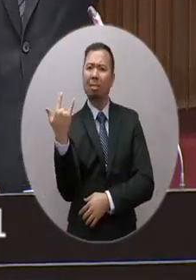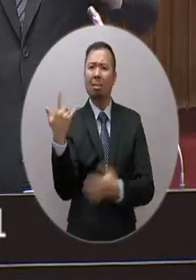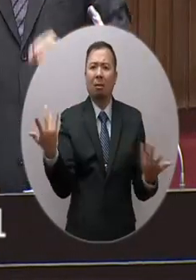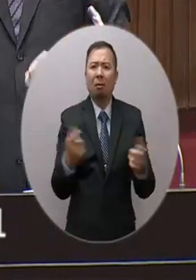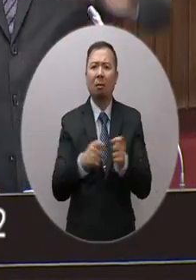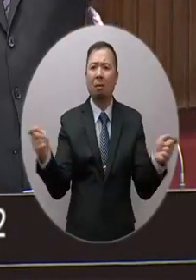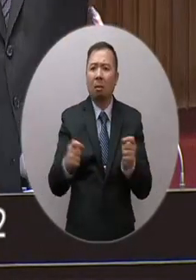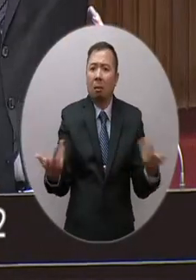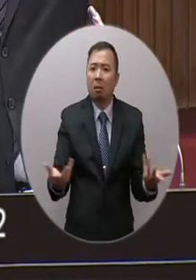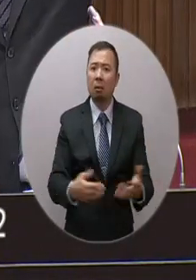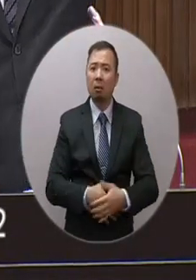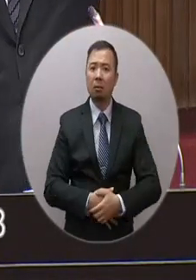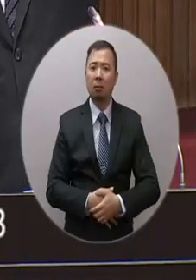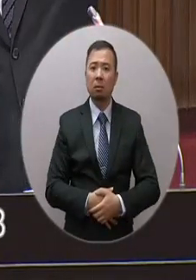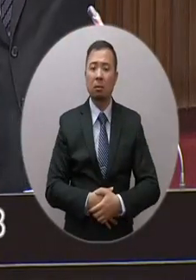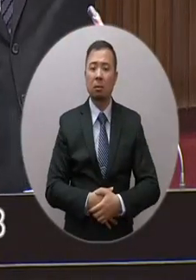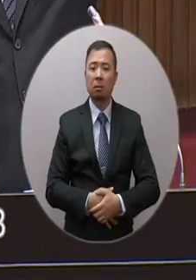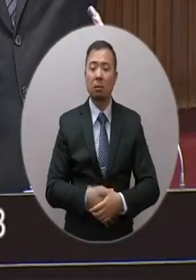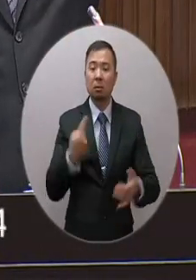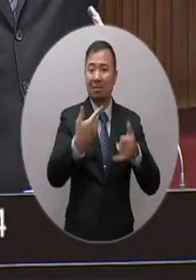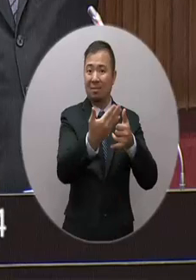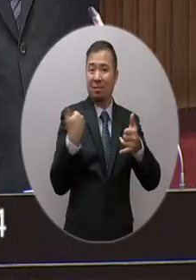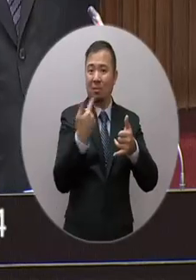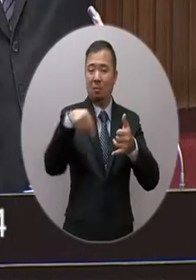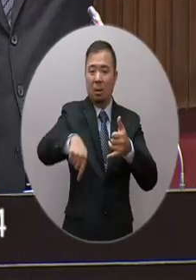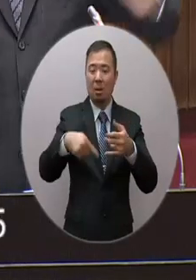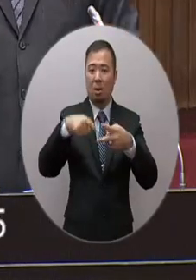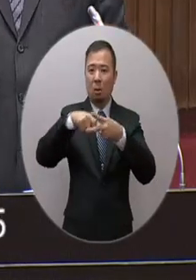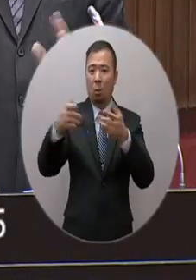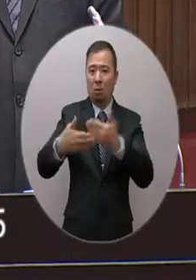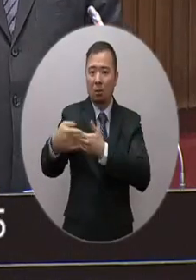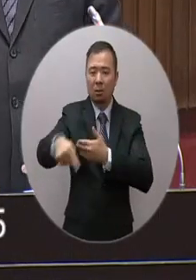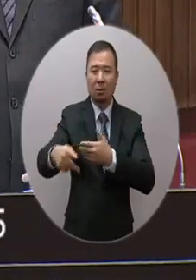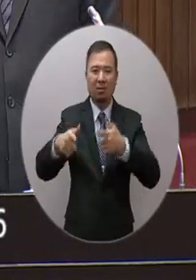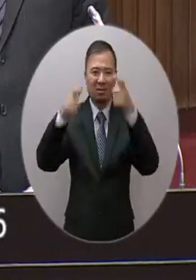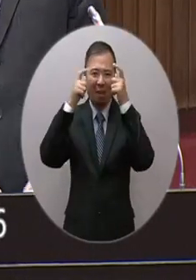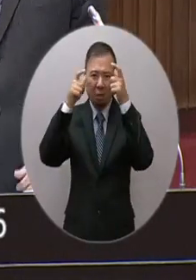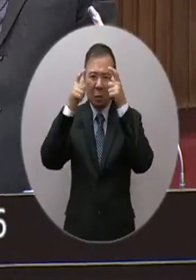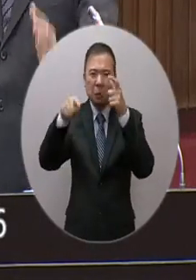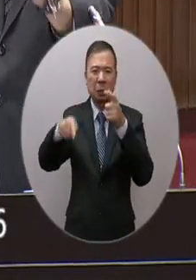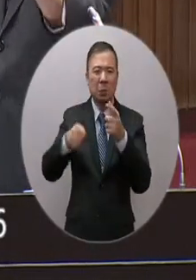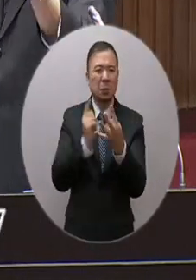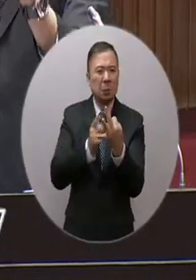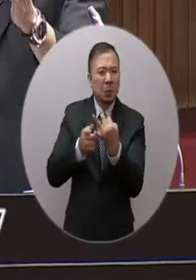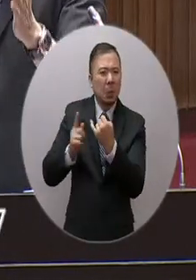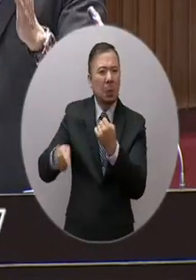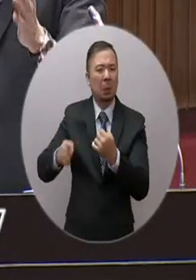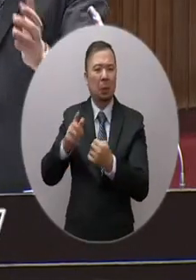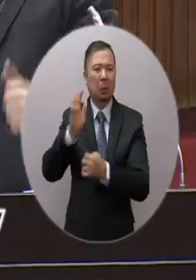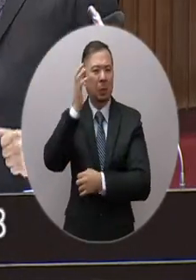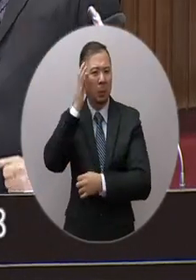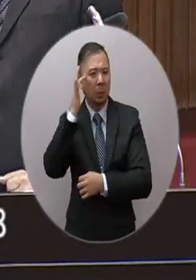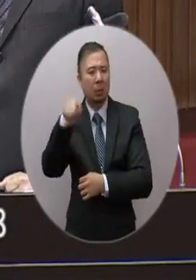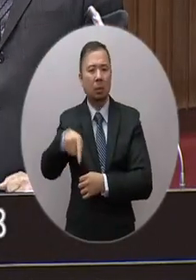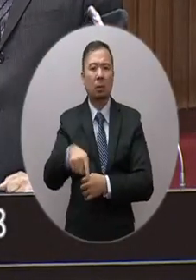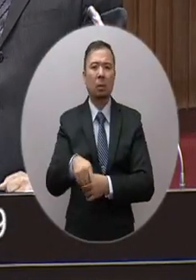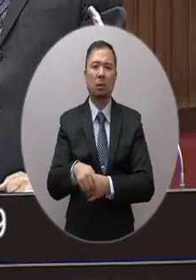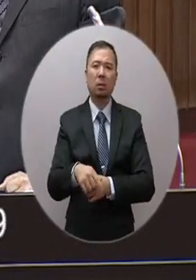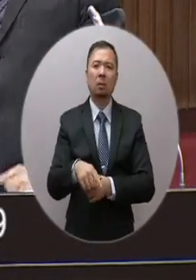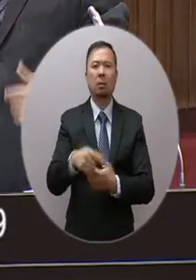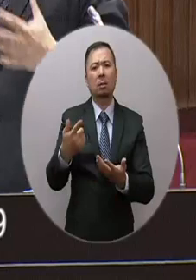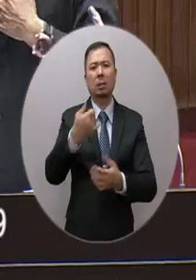西侧院长，西侧这边拢工厂，就是边高雄这边遮很难处理。但是这个可以分段去处理的东